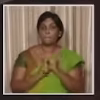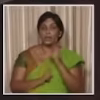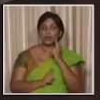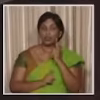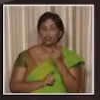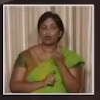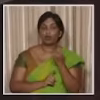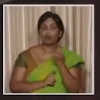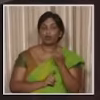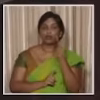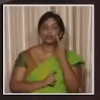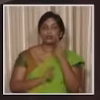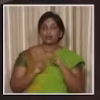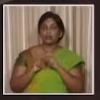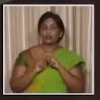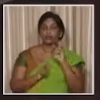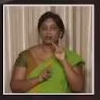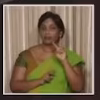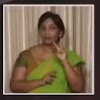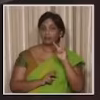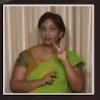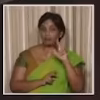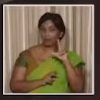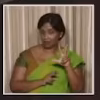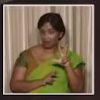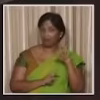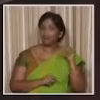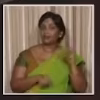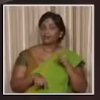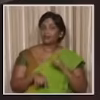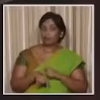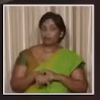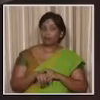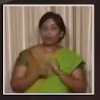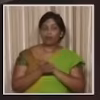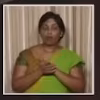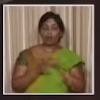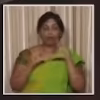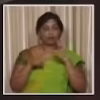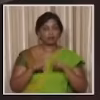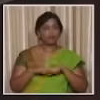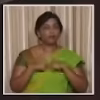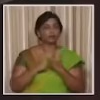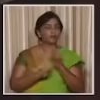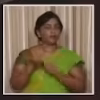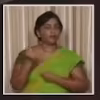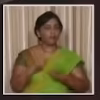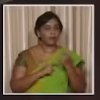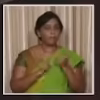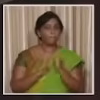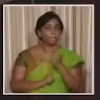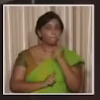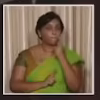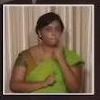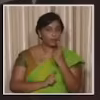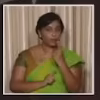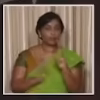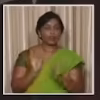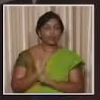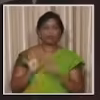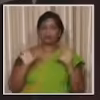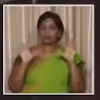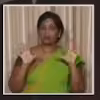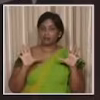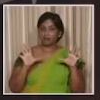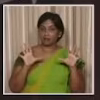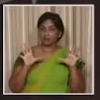එකක් රුපියල් 2738ට ඒ වෙලාවෙම හෝම්ලෑන්ඩ් කියන සමාගමට විකුණලා තිනවා පර්චස් එකක් ලක්ෂ